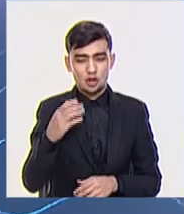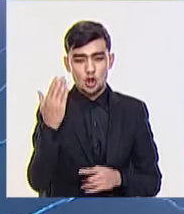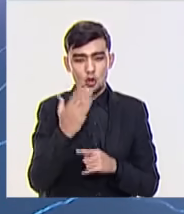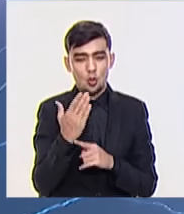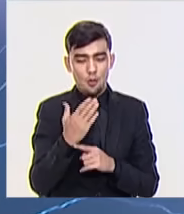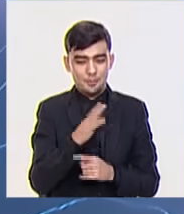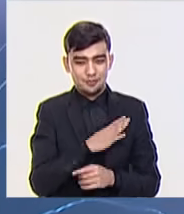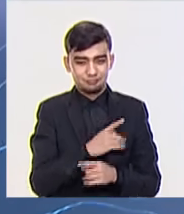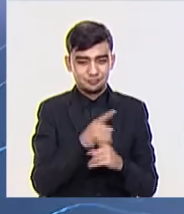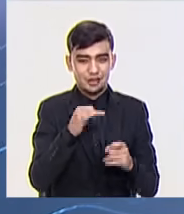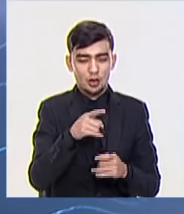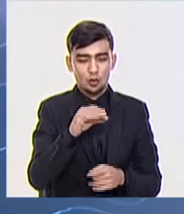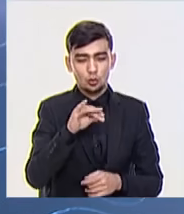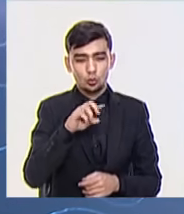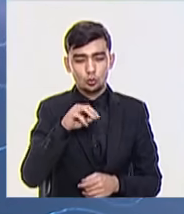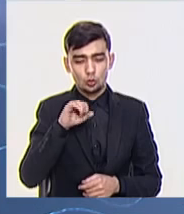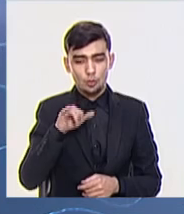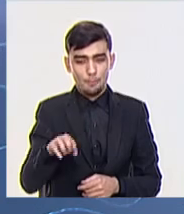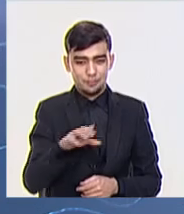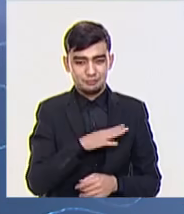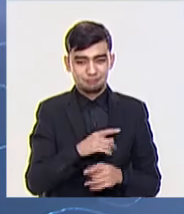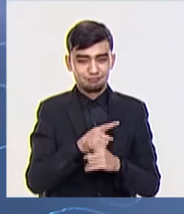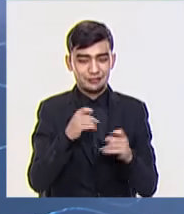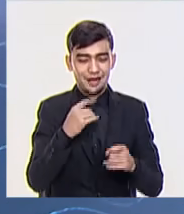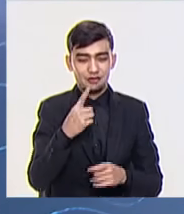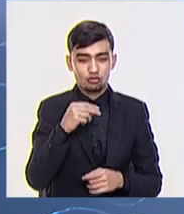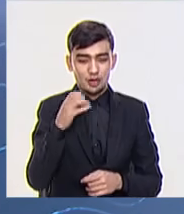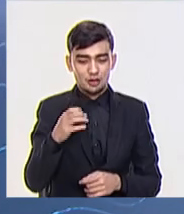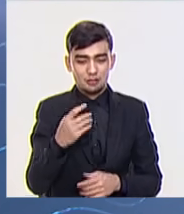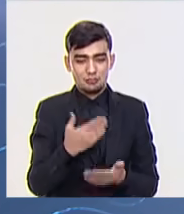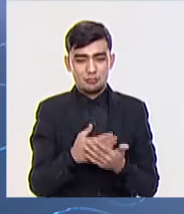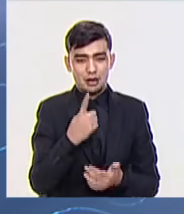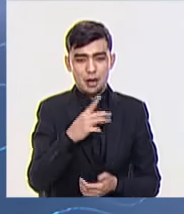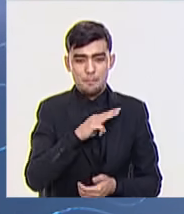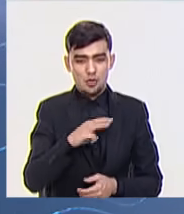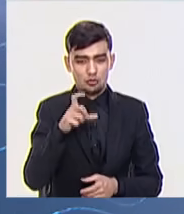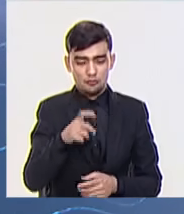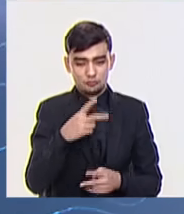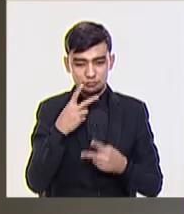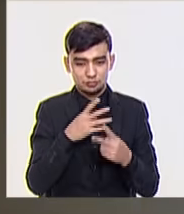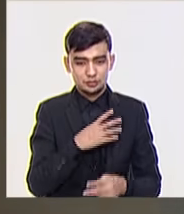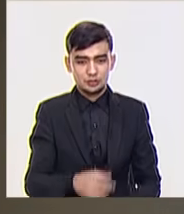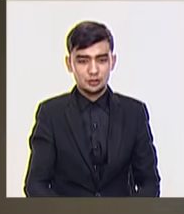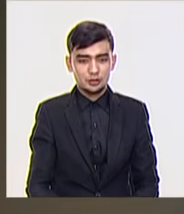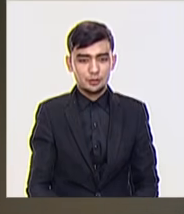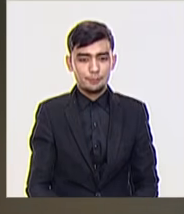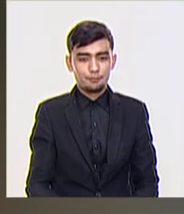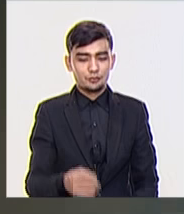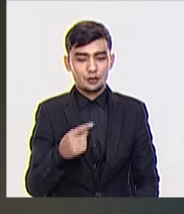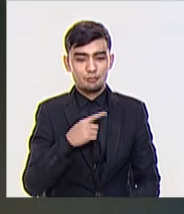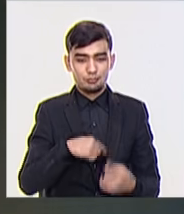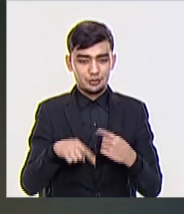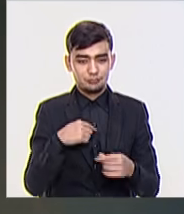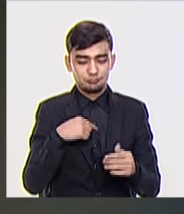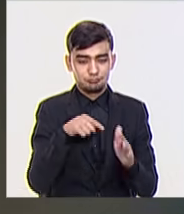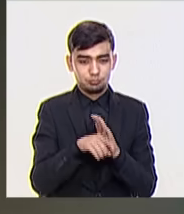жарияланды. Бұл материал YouTube-қа шыға сала 1 сағат ішінде 1 миллион көрсетілім жинап үлгерді. Мы зайдем туда, куда никого